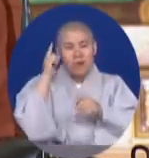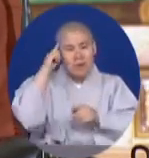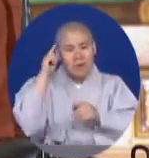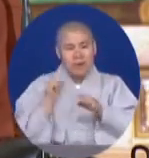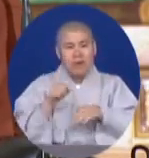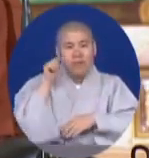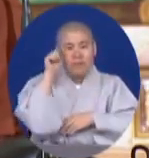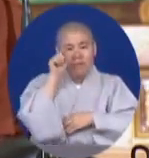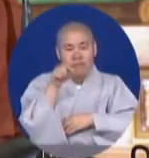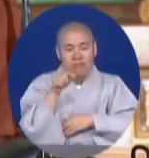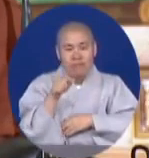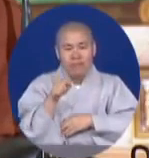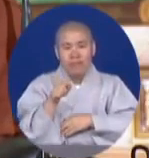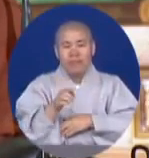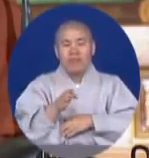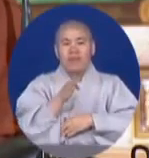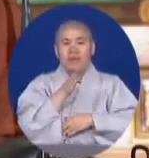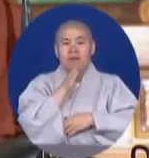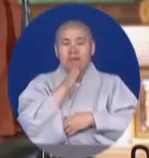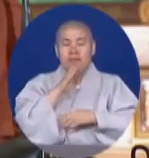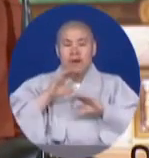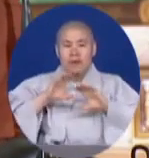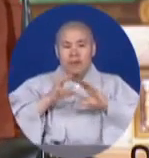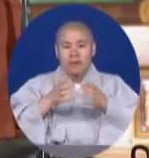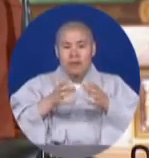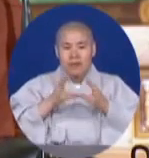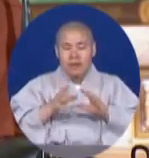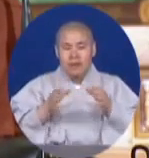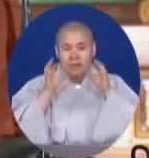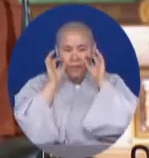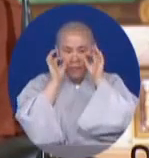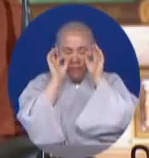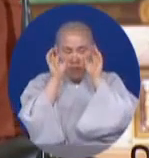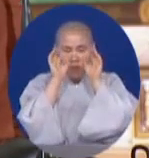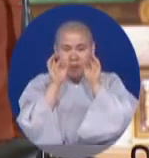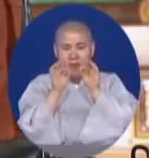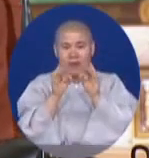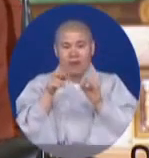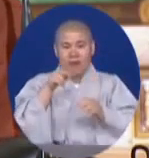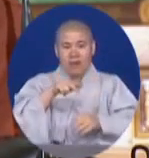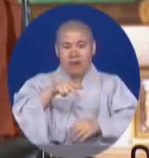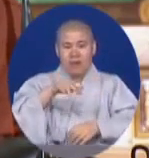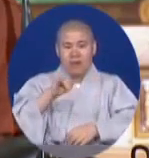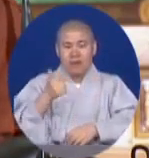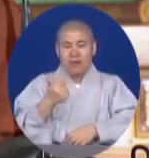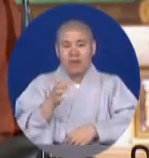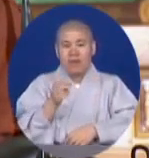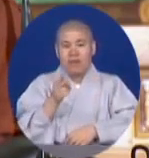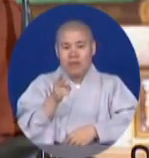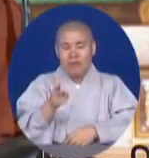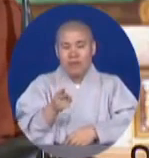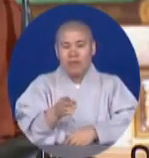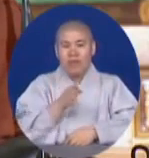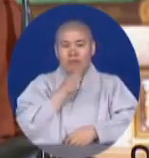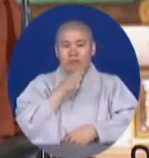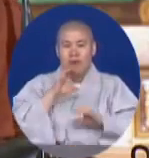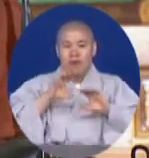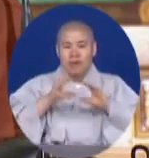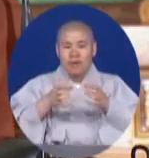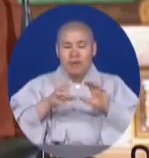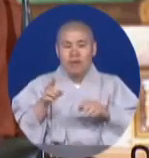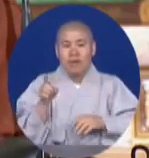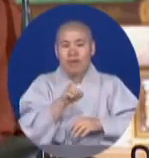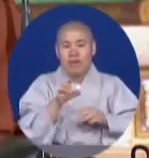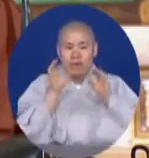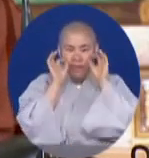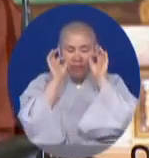넘어서서 그 참세계를 보는 거 그게 진여거든요. 근데 참세계를 어떻게 봐요? 그 여쭤봤죠.